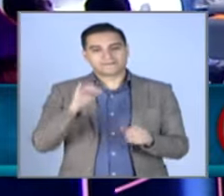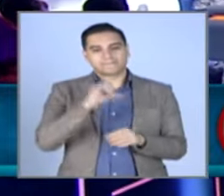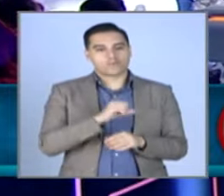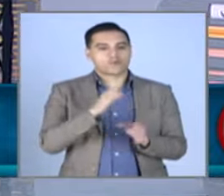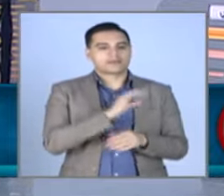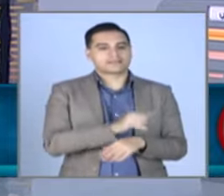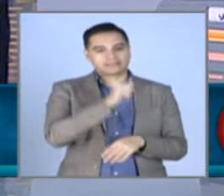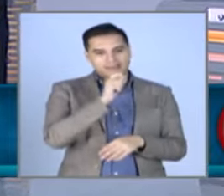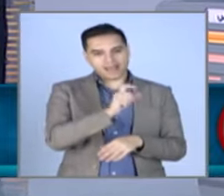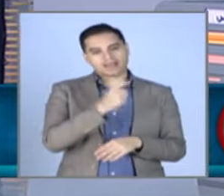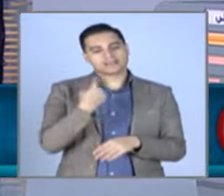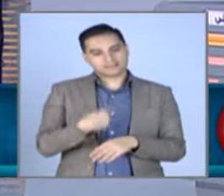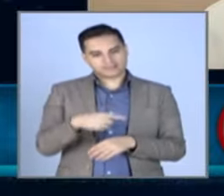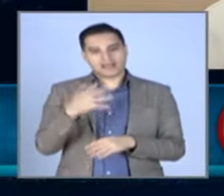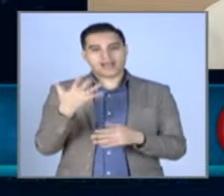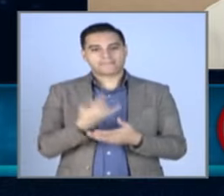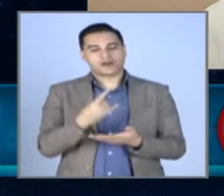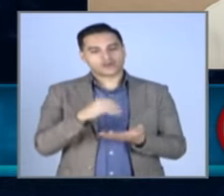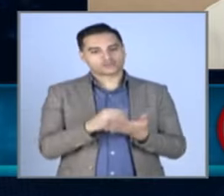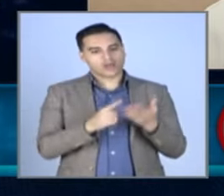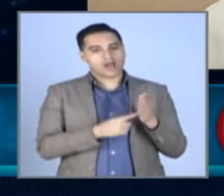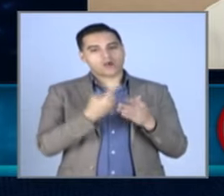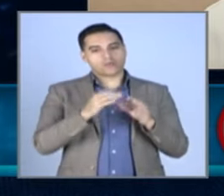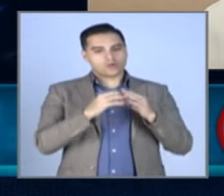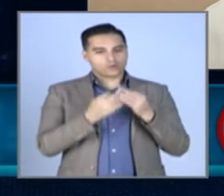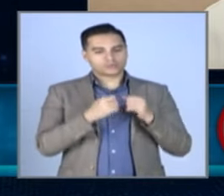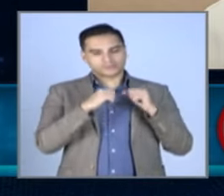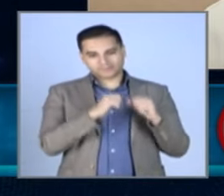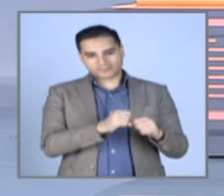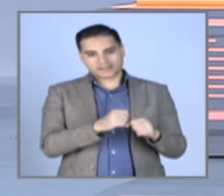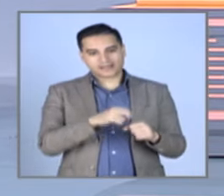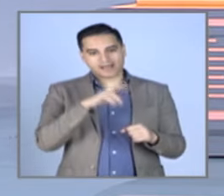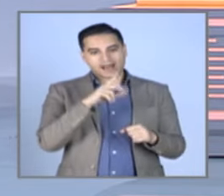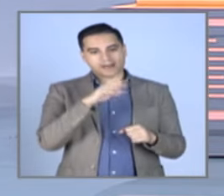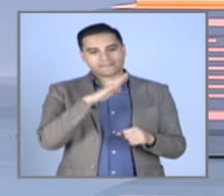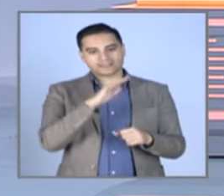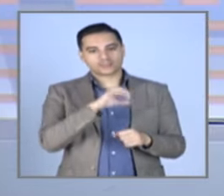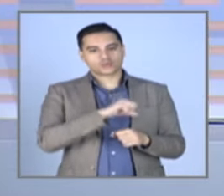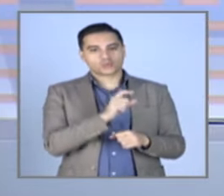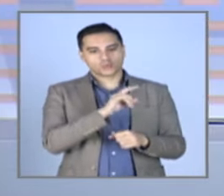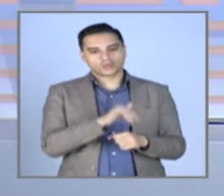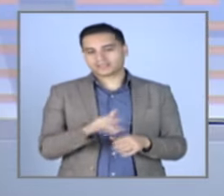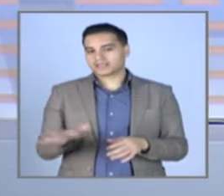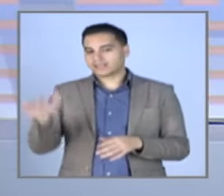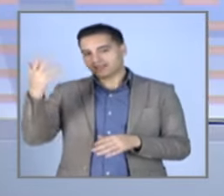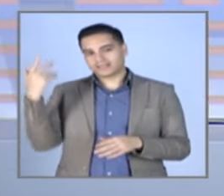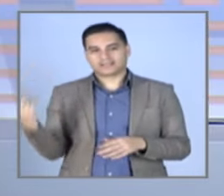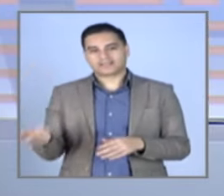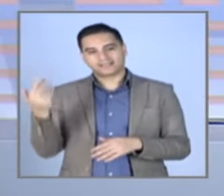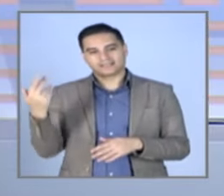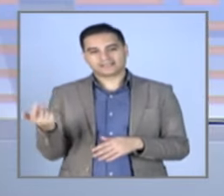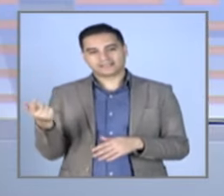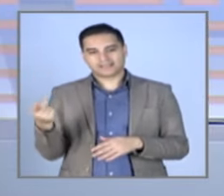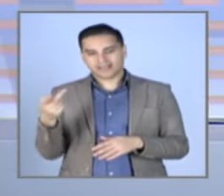مويان هي الإجابة الصحيحة. 10 نقاط، أول 10 نقاط لعيلة البسيوني. ايه ياسر؟ كنت كتبها اول